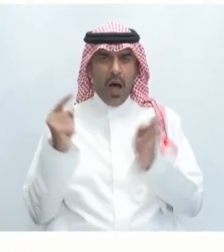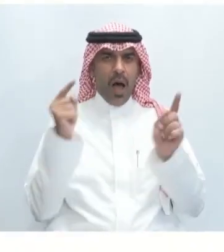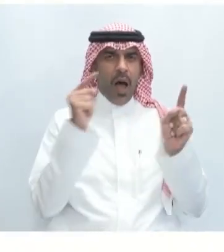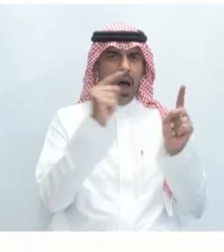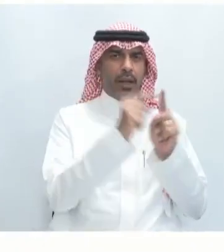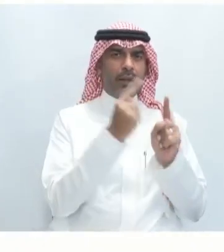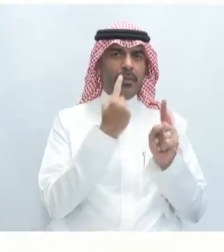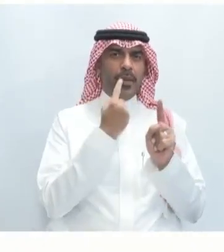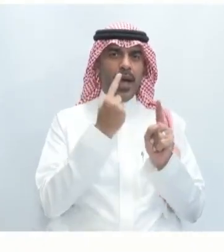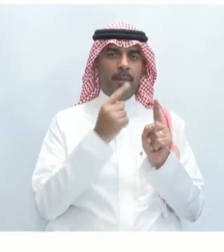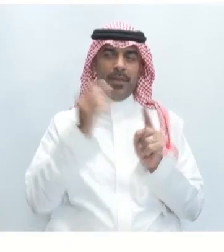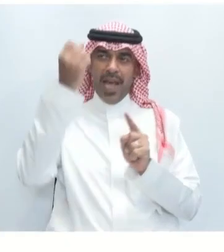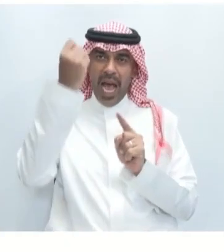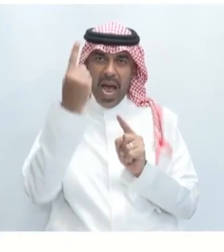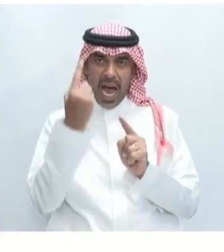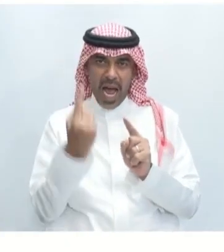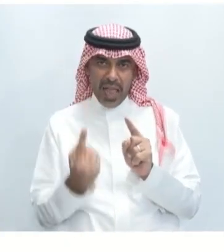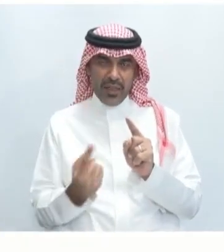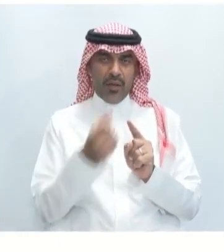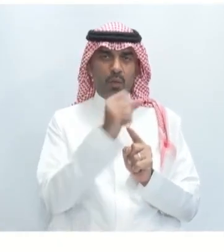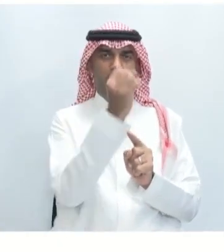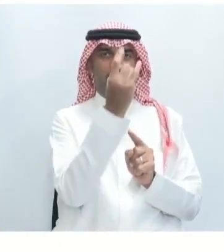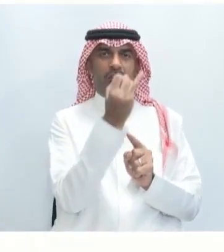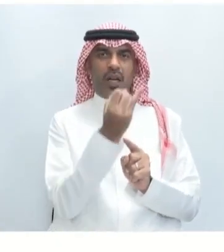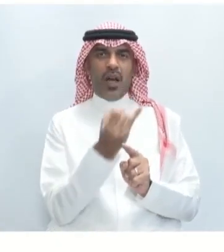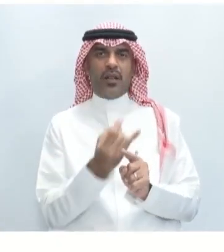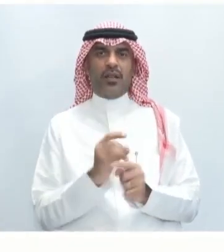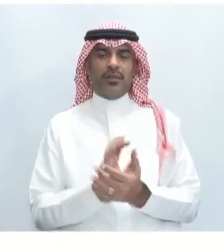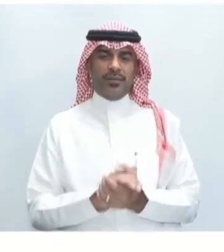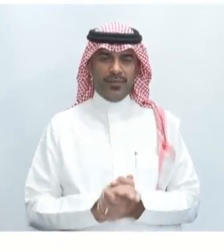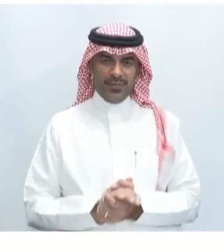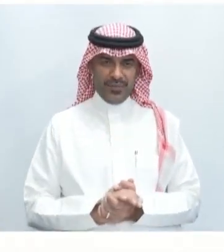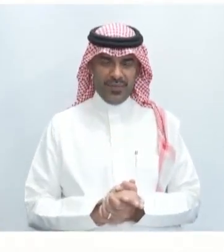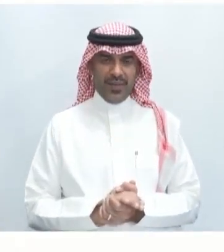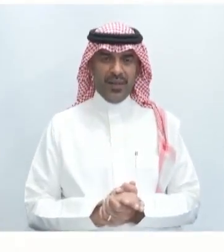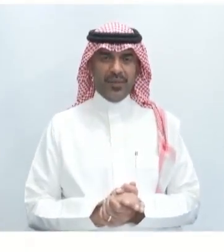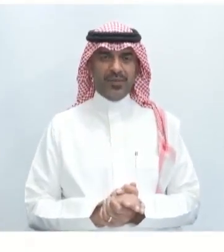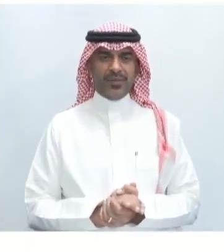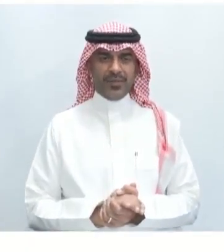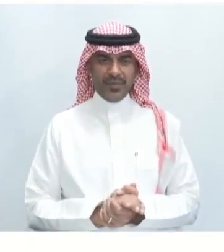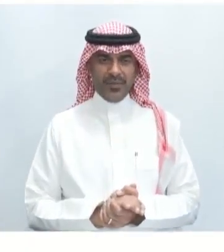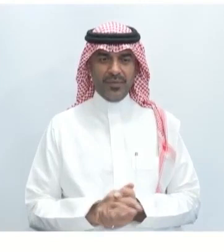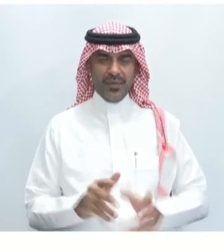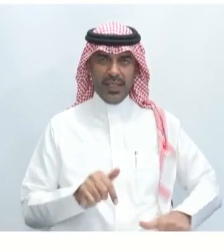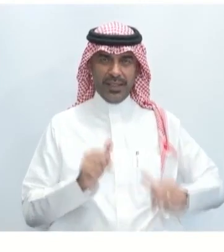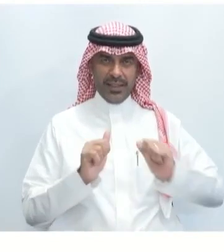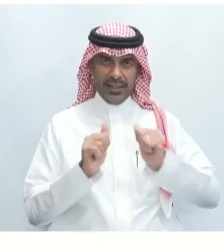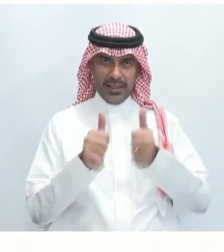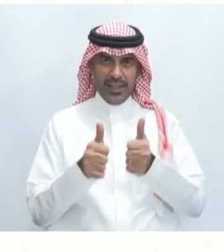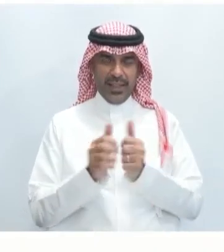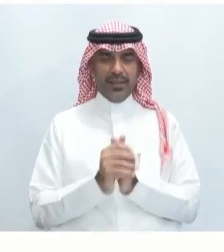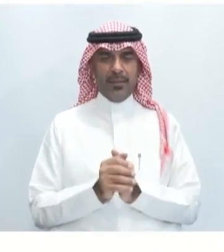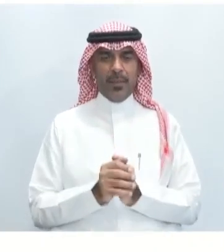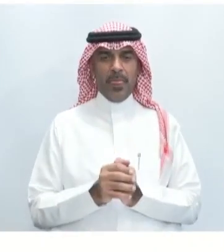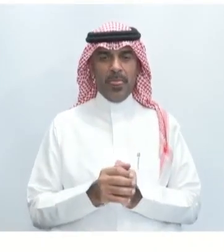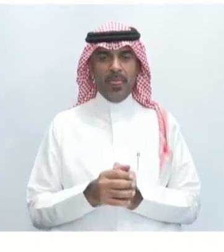بالاحاد والعشرات اذن ابنائي وبناتي ننطلق الى الاستعداد بعد ما استعرضنا فكره